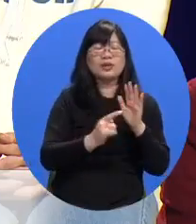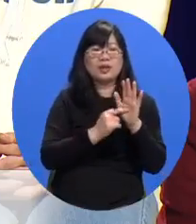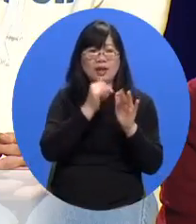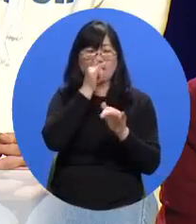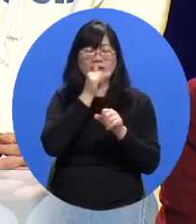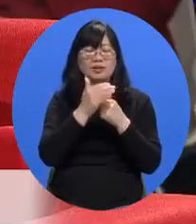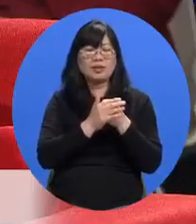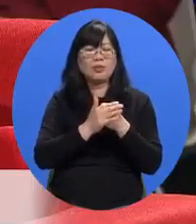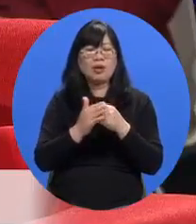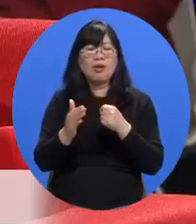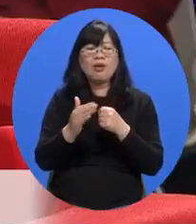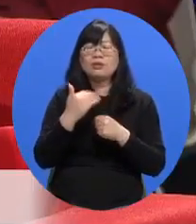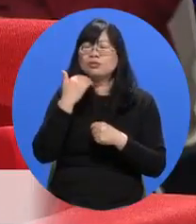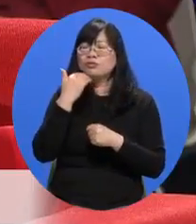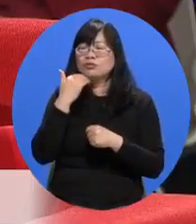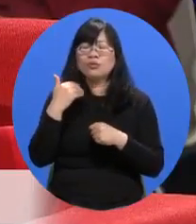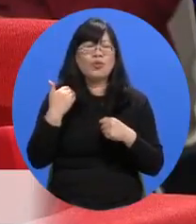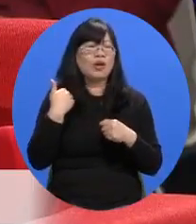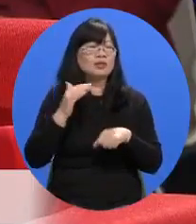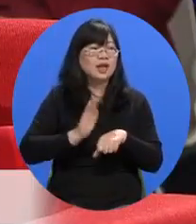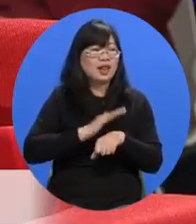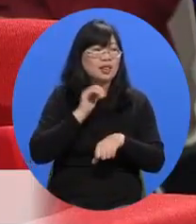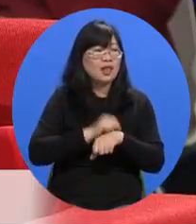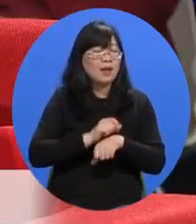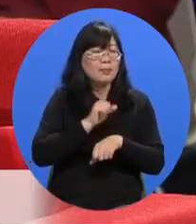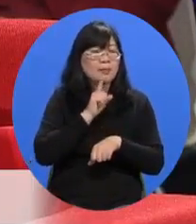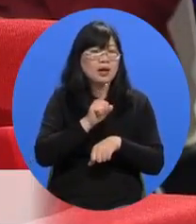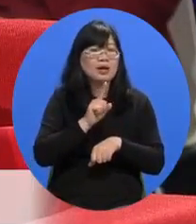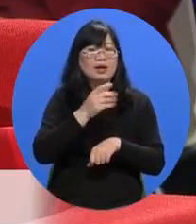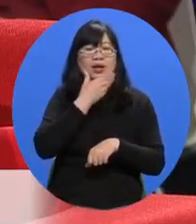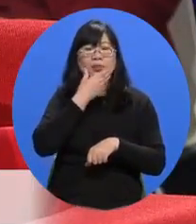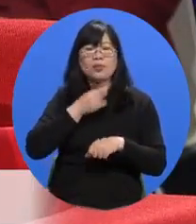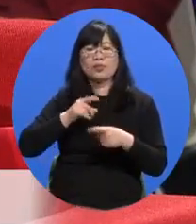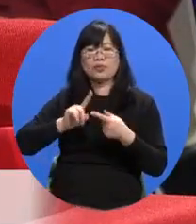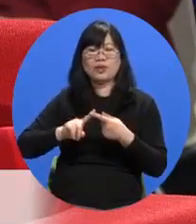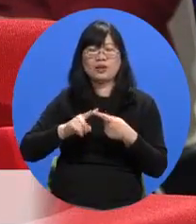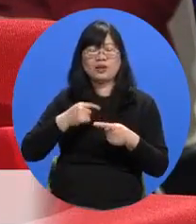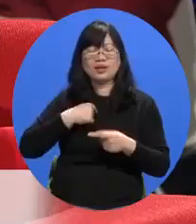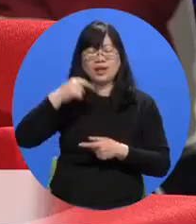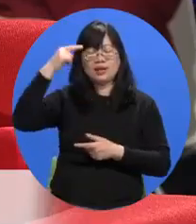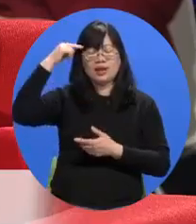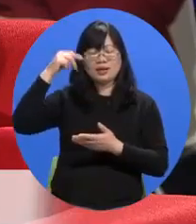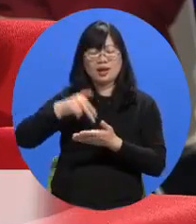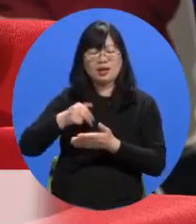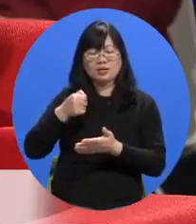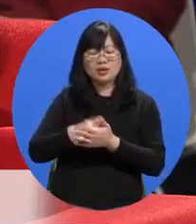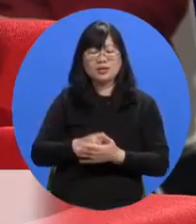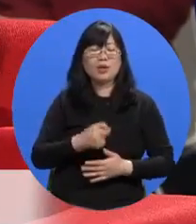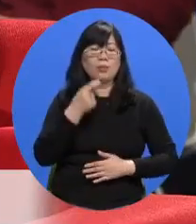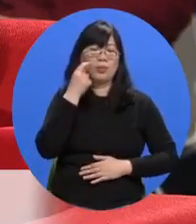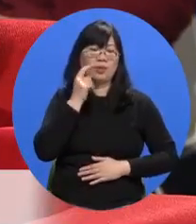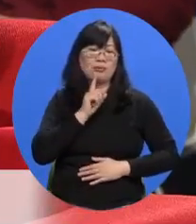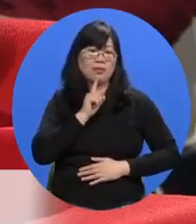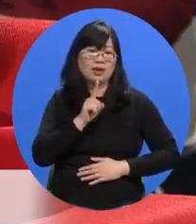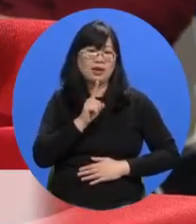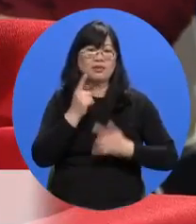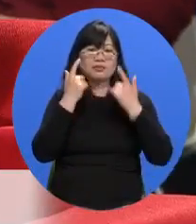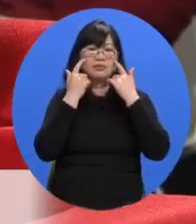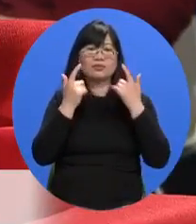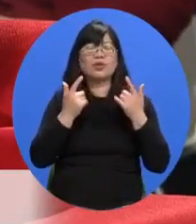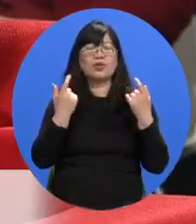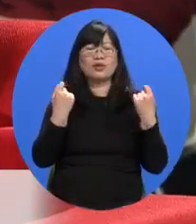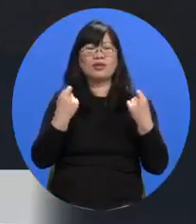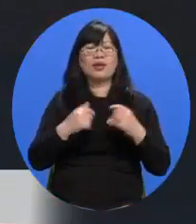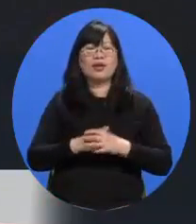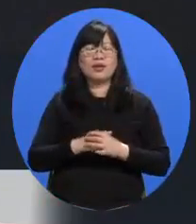그래서 아무도 몰라요. 잘 될지 잘못될지. 그러나 그 아이의 행복을 내 생각으로 결정할 수는 없다는 것은 분명한 것 같습니다.